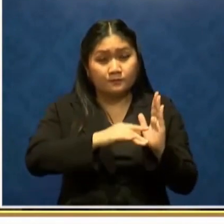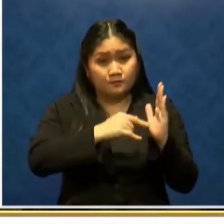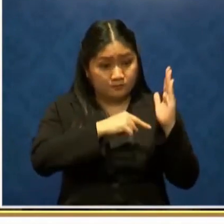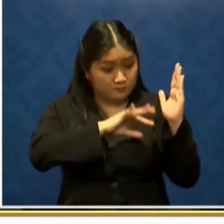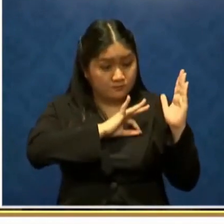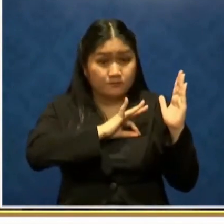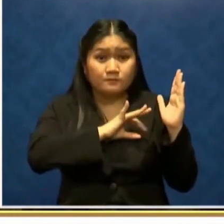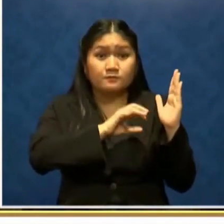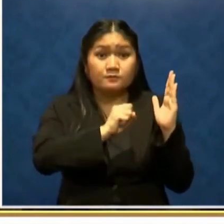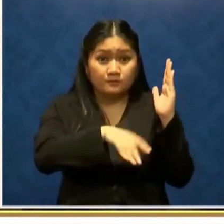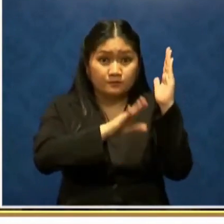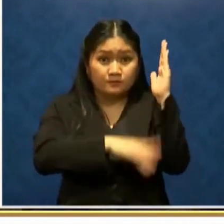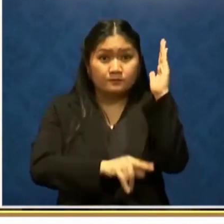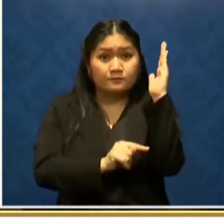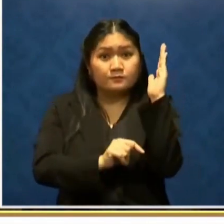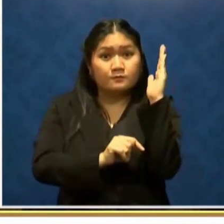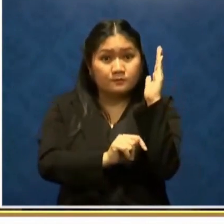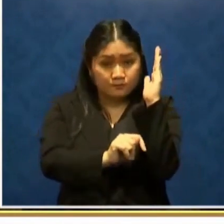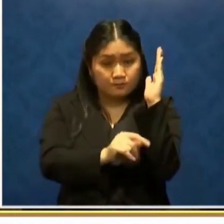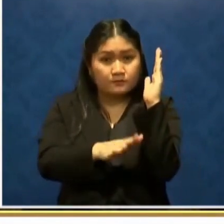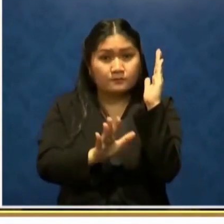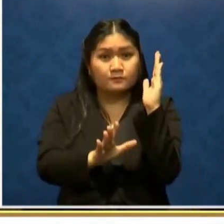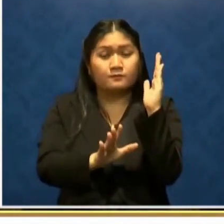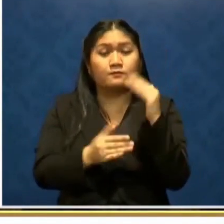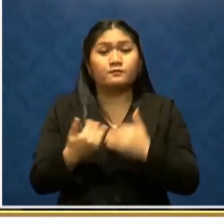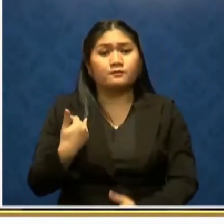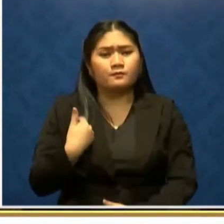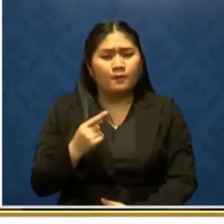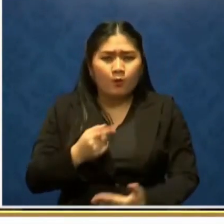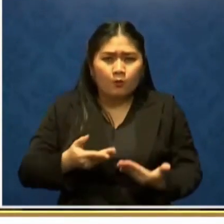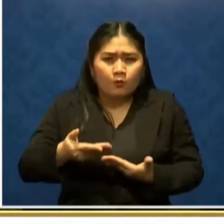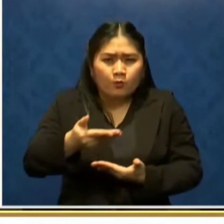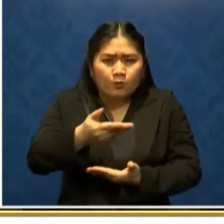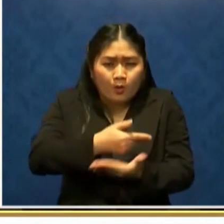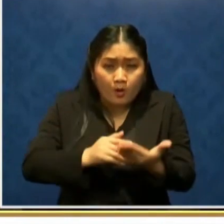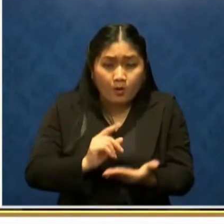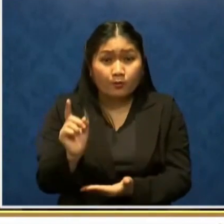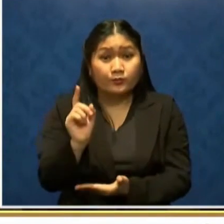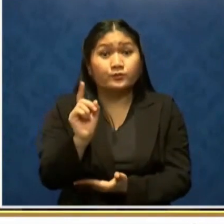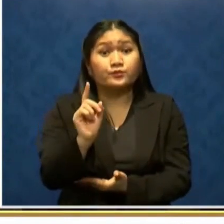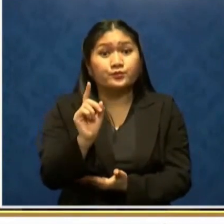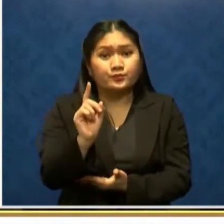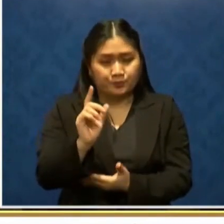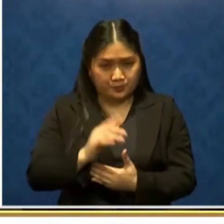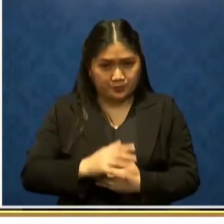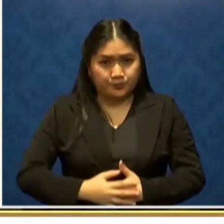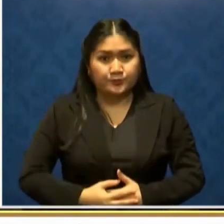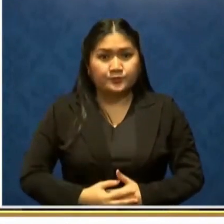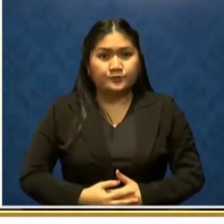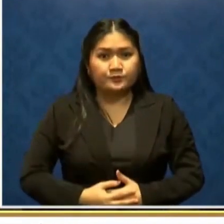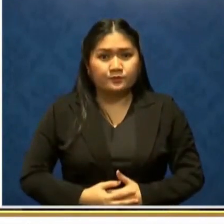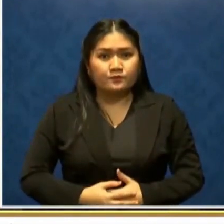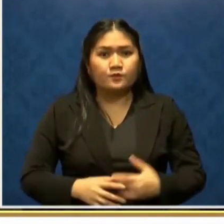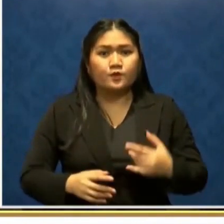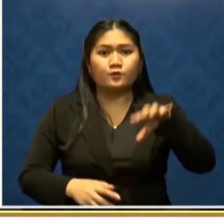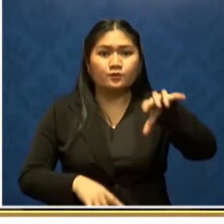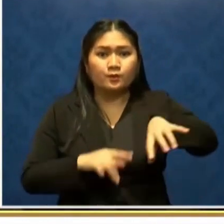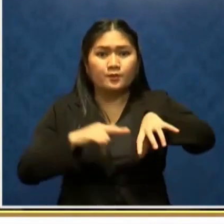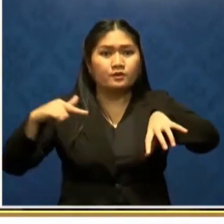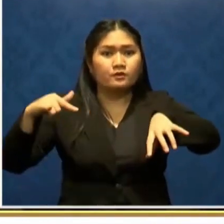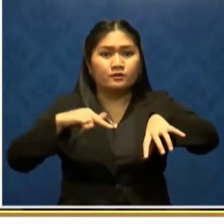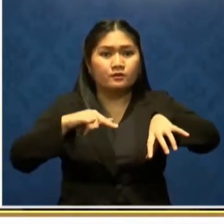ัดตรัง เข็หนึครับทพธานครั วัี้ผมจะขอหเรื่องสนามบนตรัง